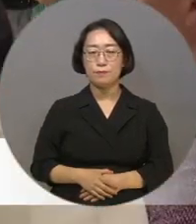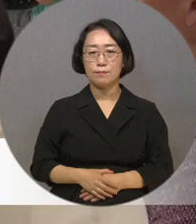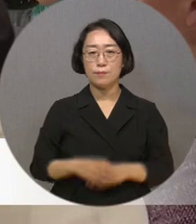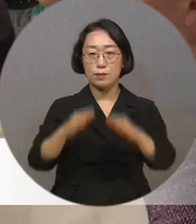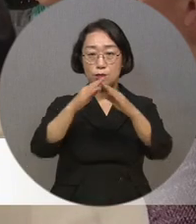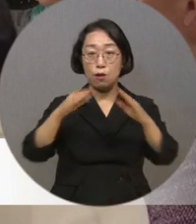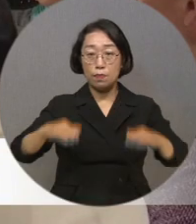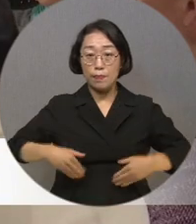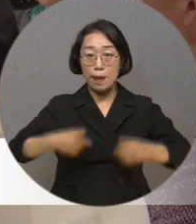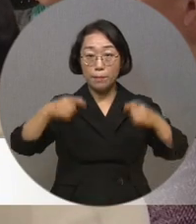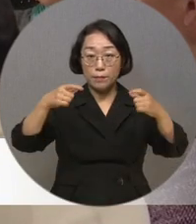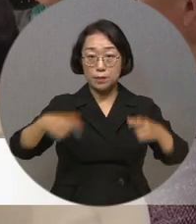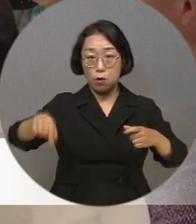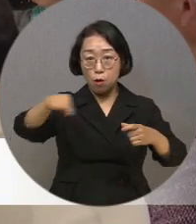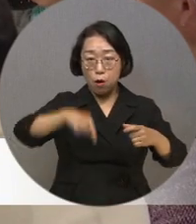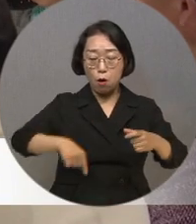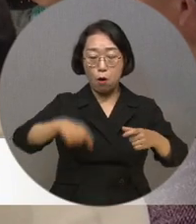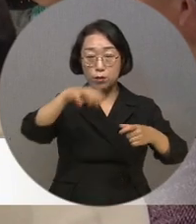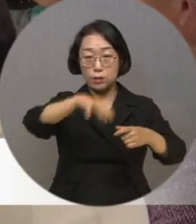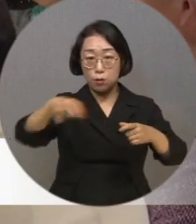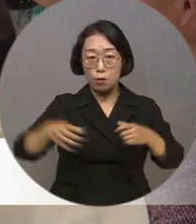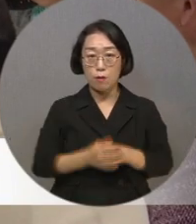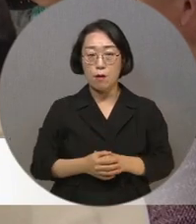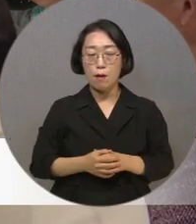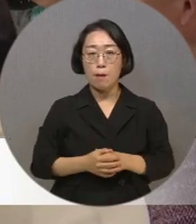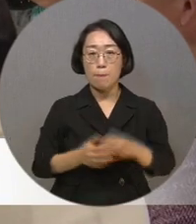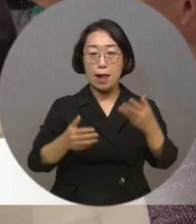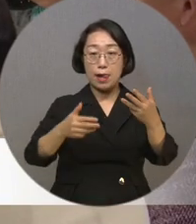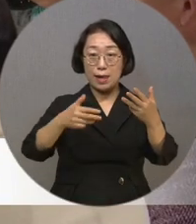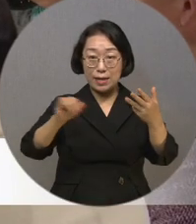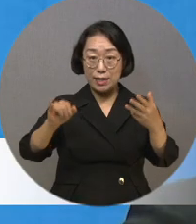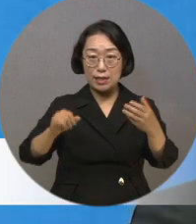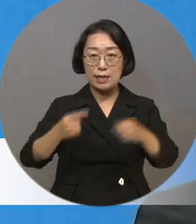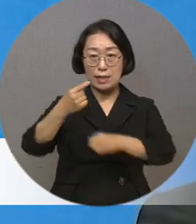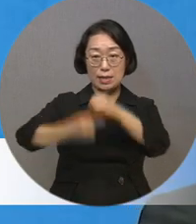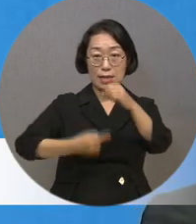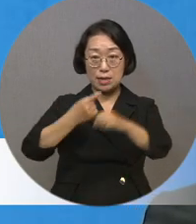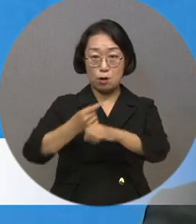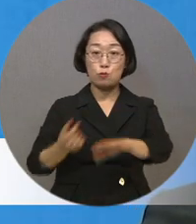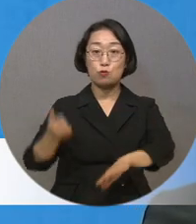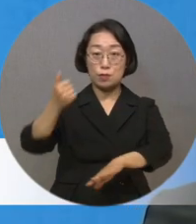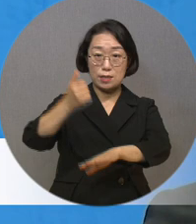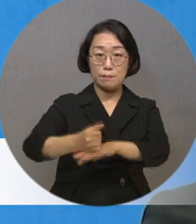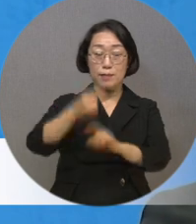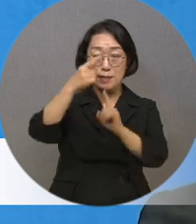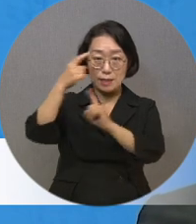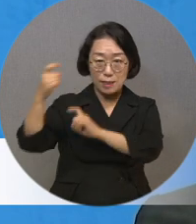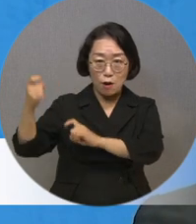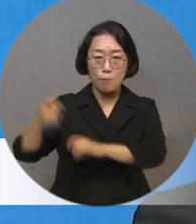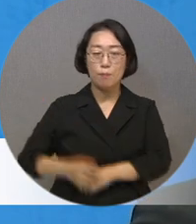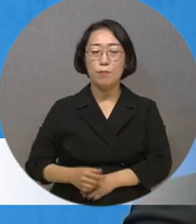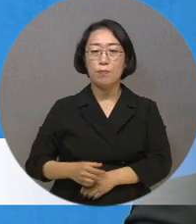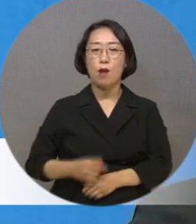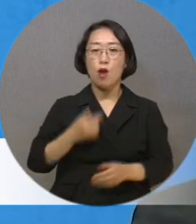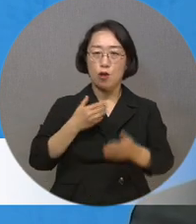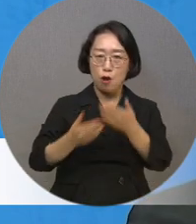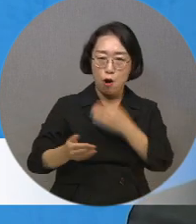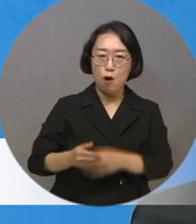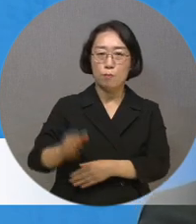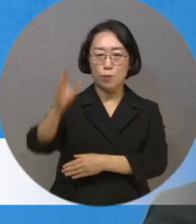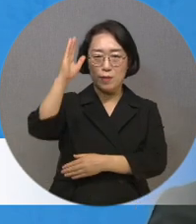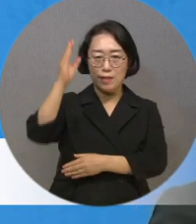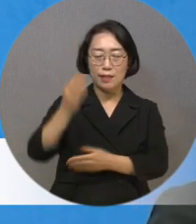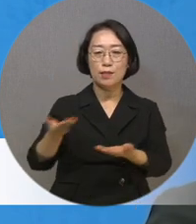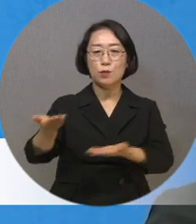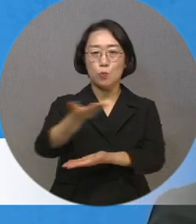전남도와 전남지역 각 시군은 민선 8기 취임 1주년을 맞아 그간의 소회를 밝히고 앞으로의 비전을 공유하는